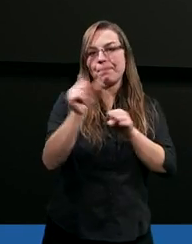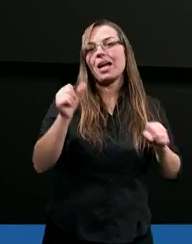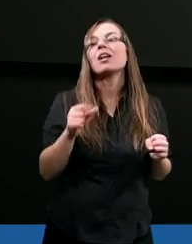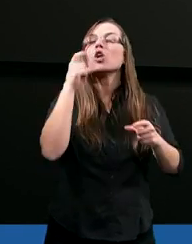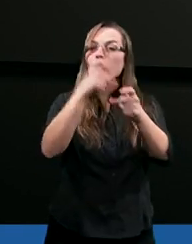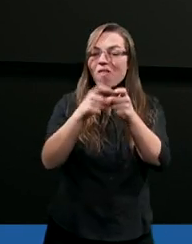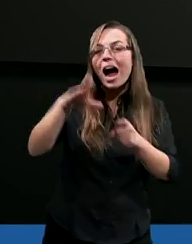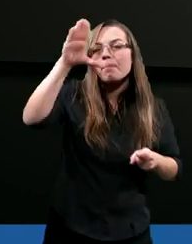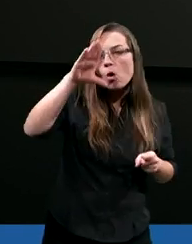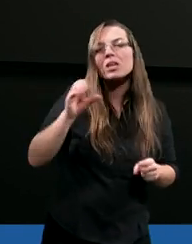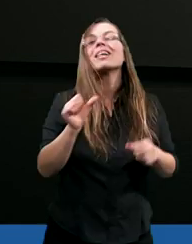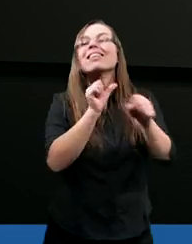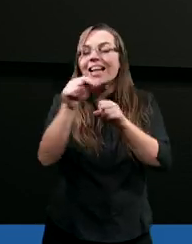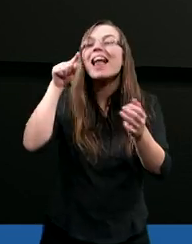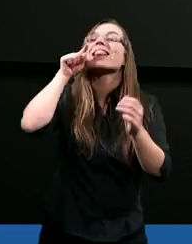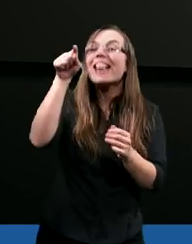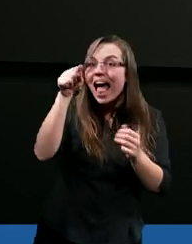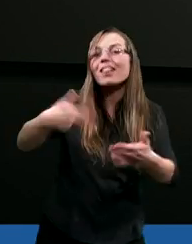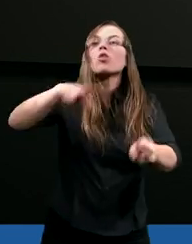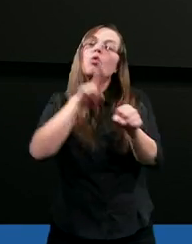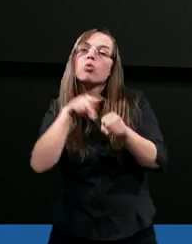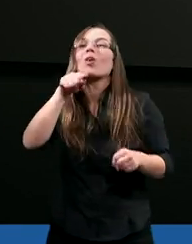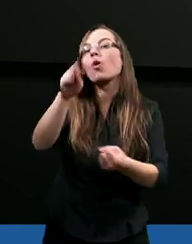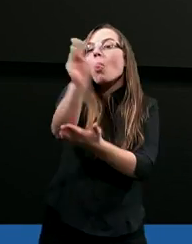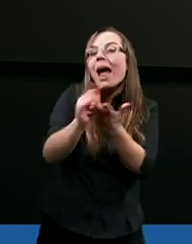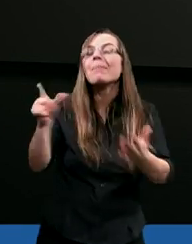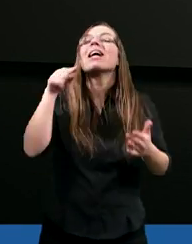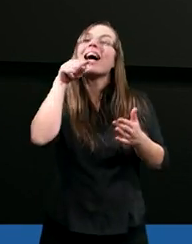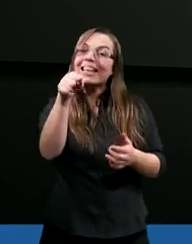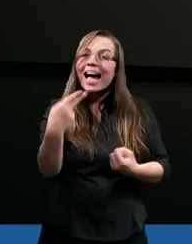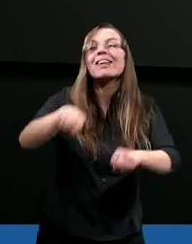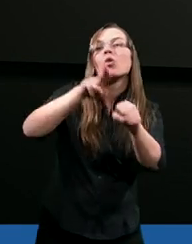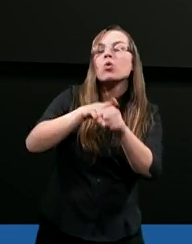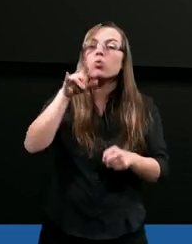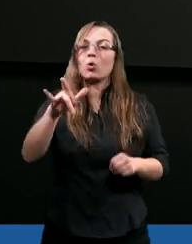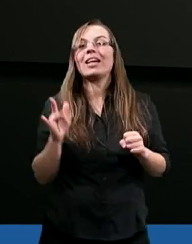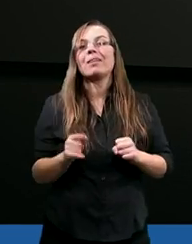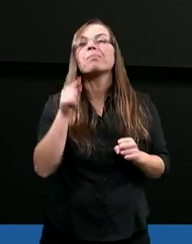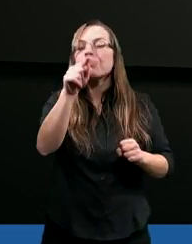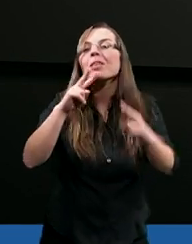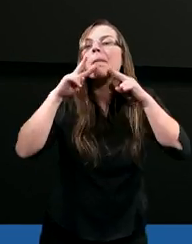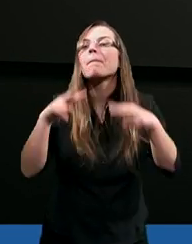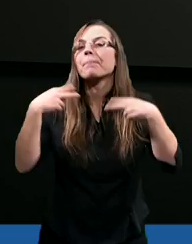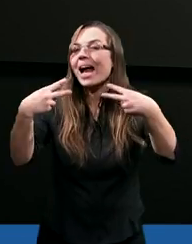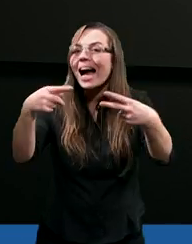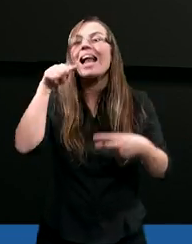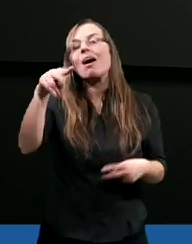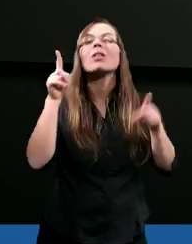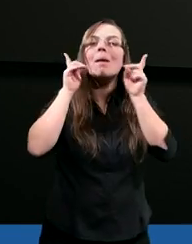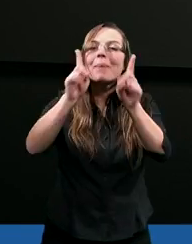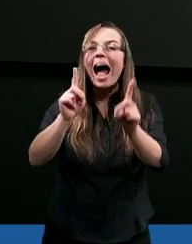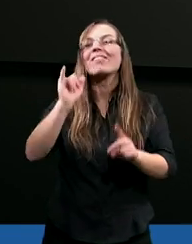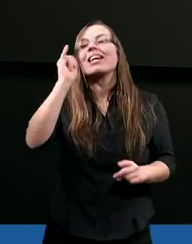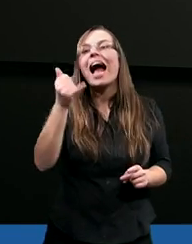Słowa Bożego jest ten, który to napisał, ten, który przekazał te prawdy jako